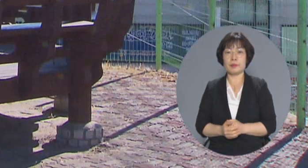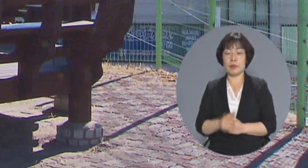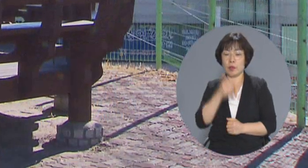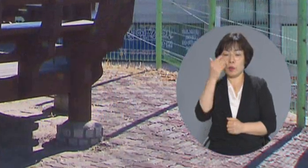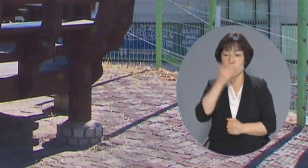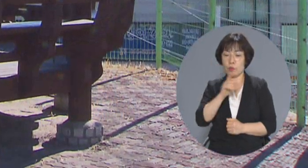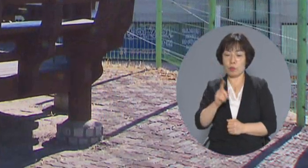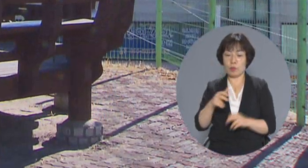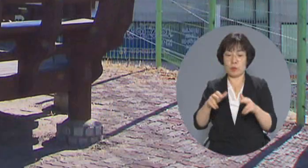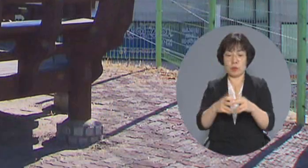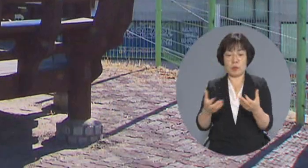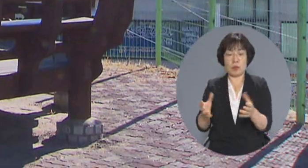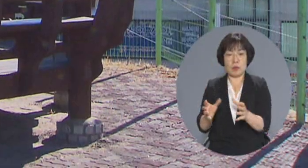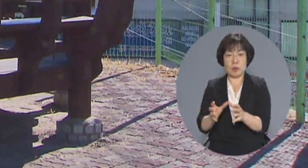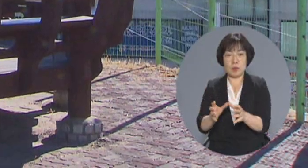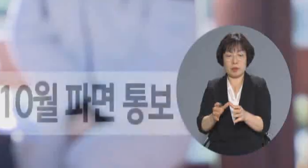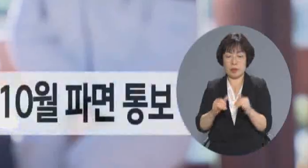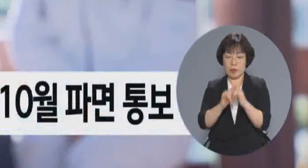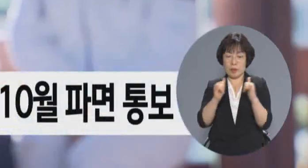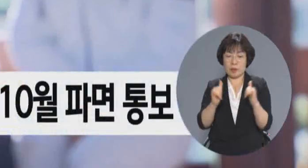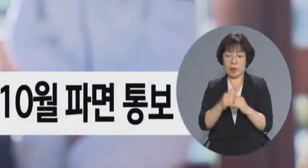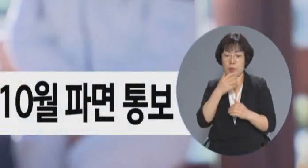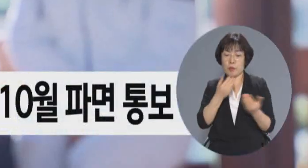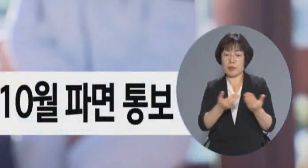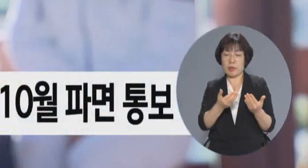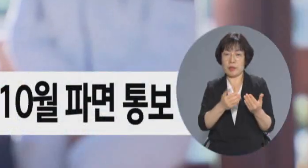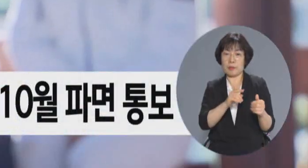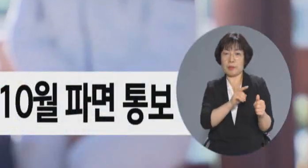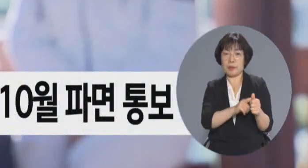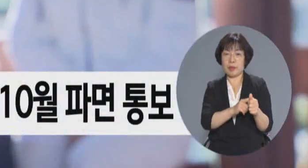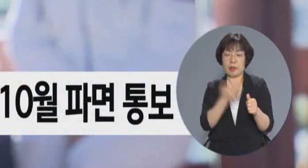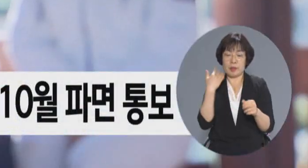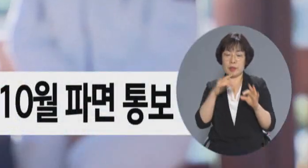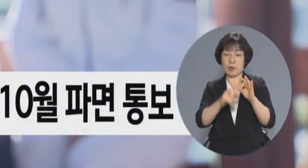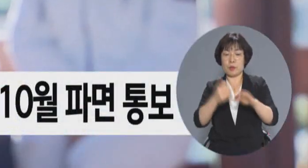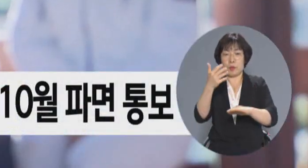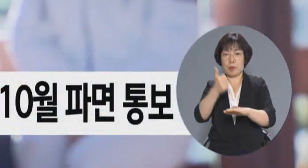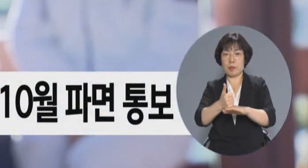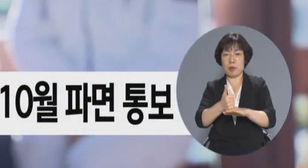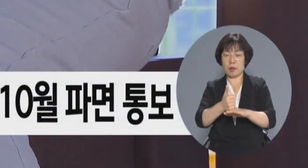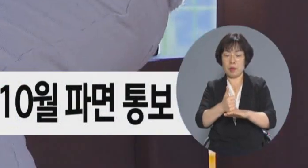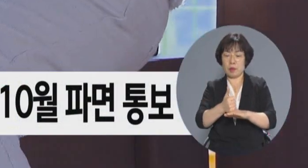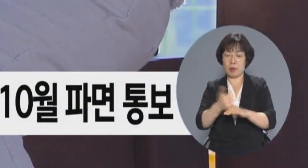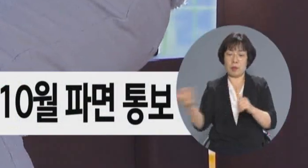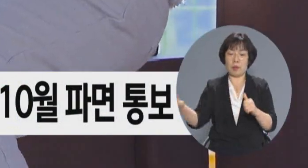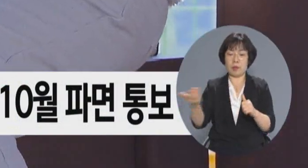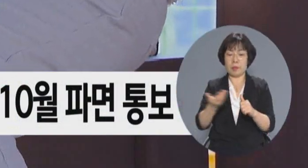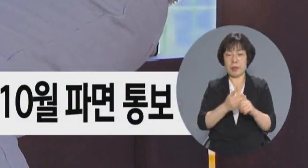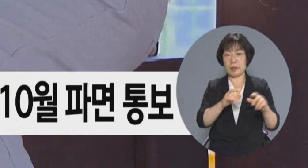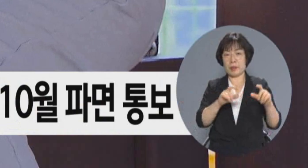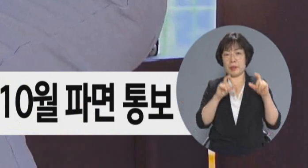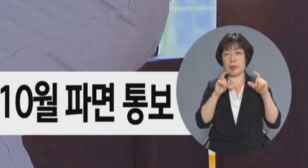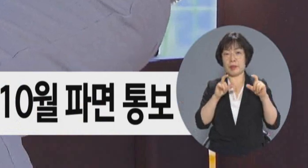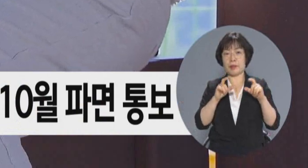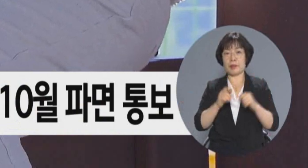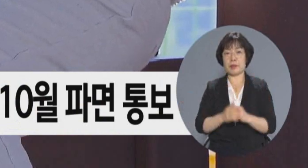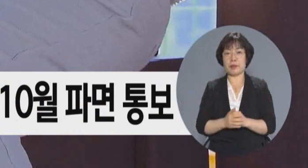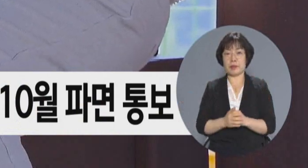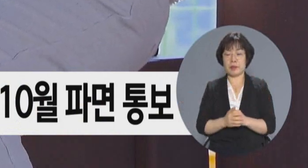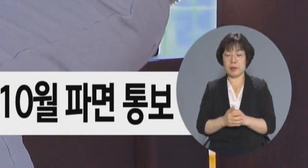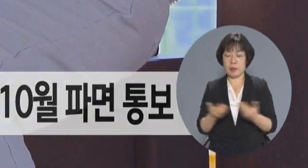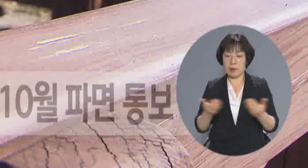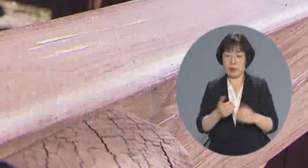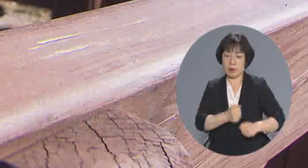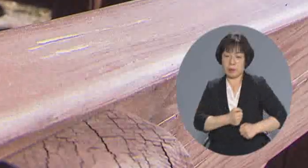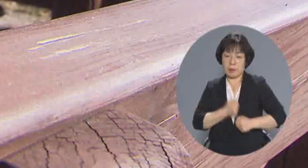여수 모 장애인단체에서 사회복지사로 일했던 A씨는 지난 10월 말 일방적인 파면 통보를 받았습니다. 불성실